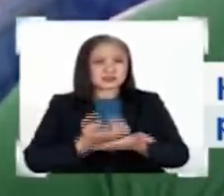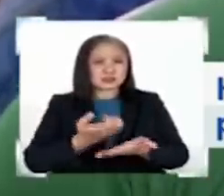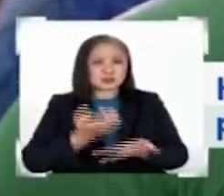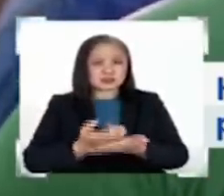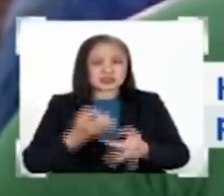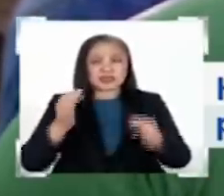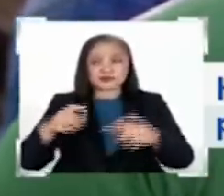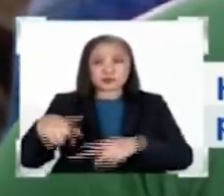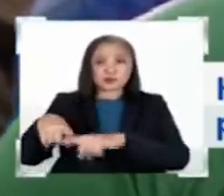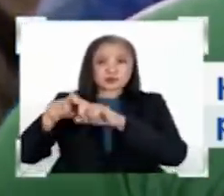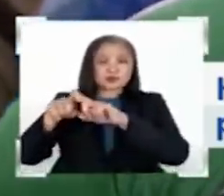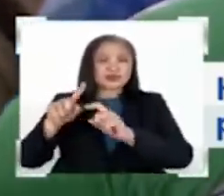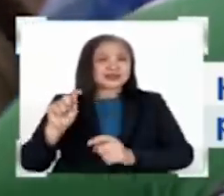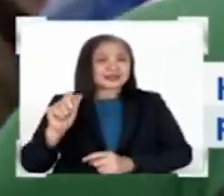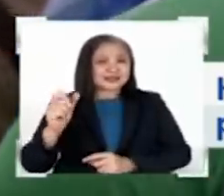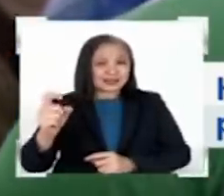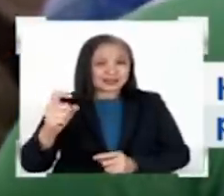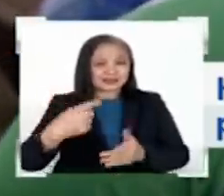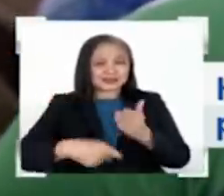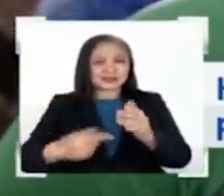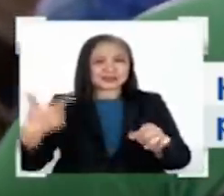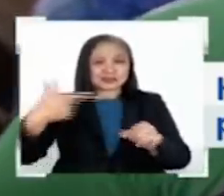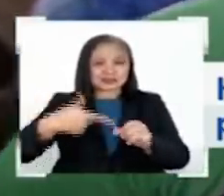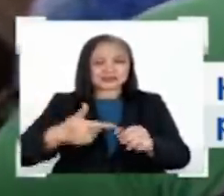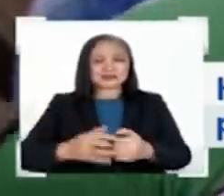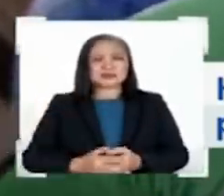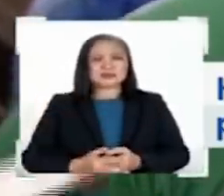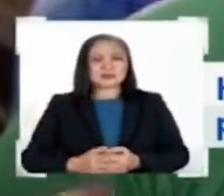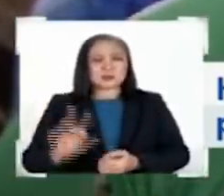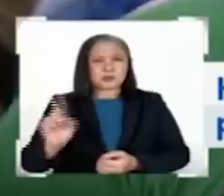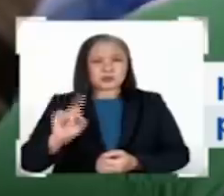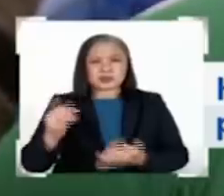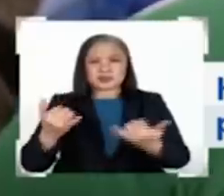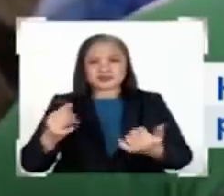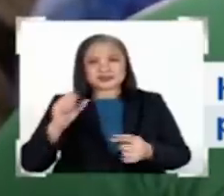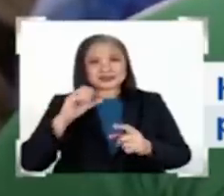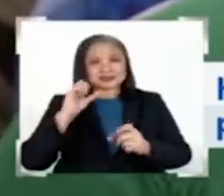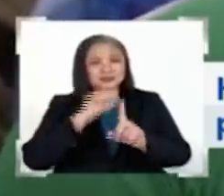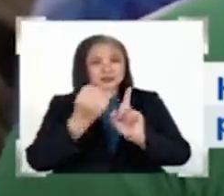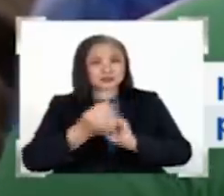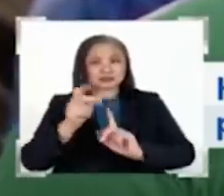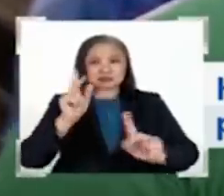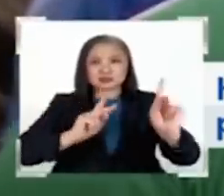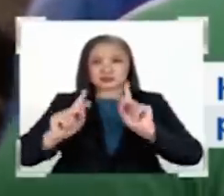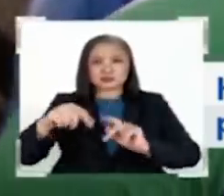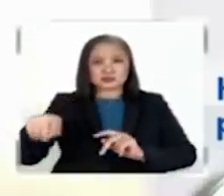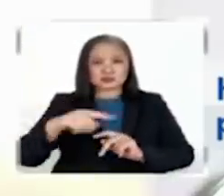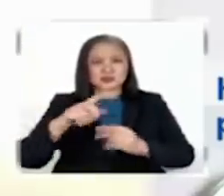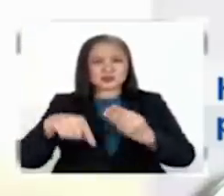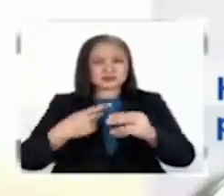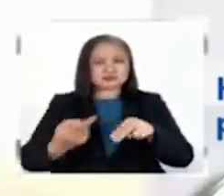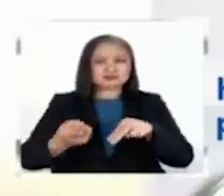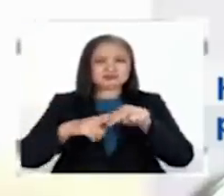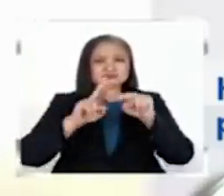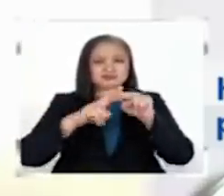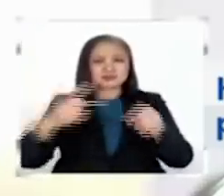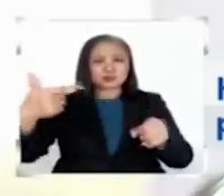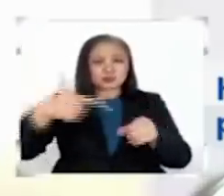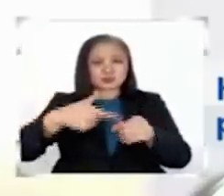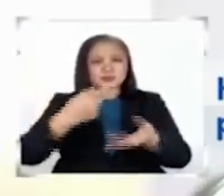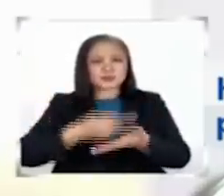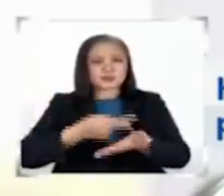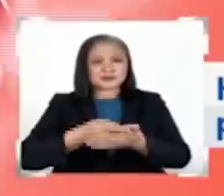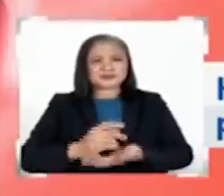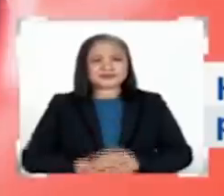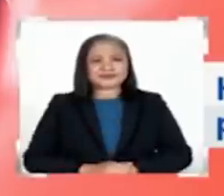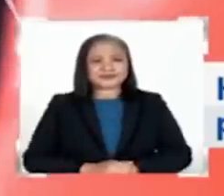natin, kung nireduce natin, ano na ba ang kalagayan ng ating mga kababayan regarding sa pagtaas ng fuel prices. Dahil hindi pa alam kung